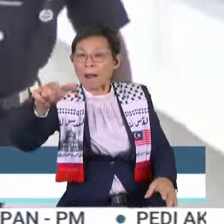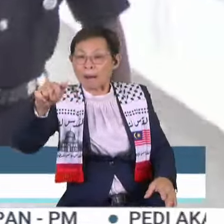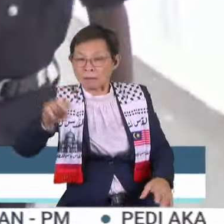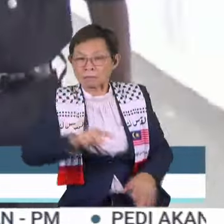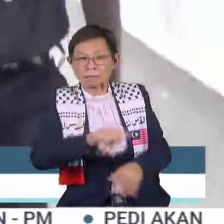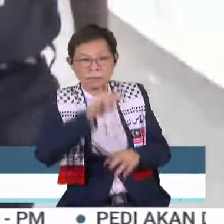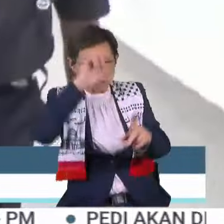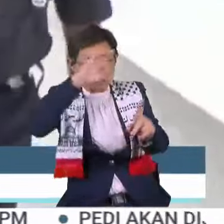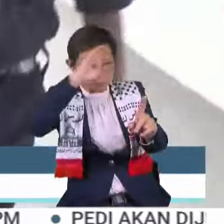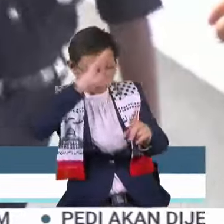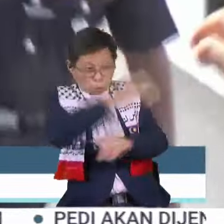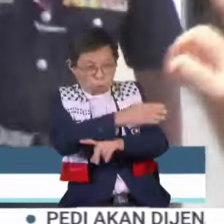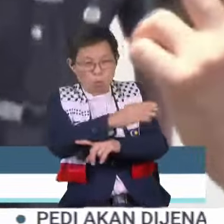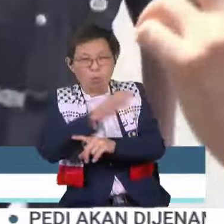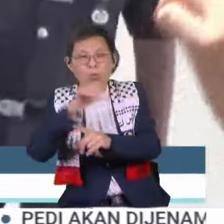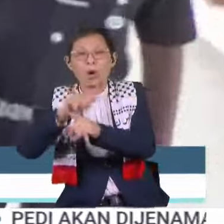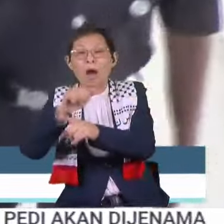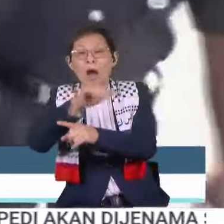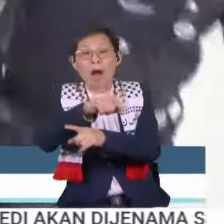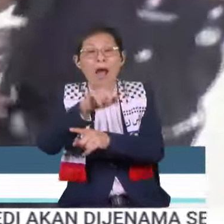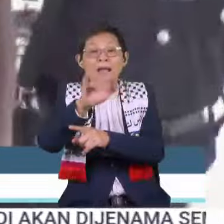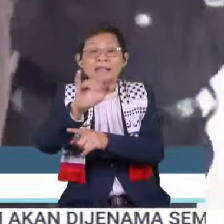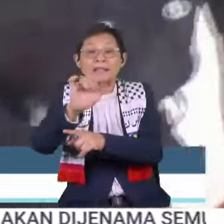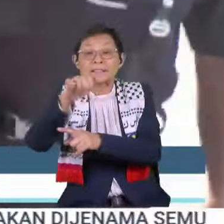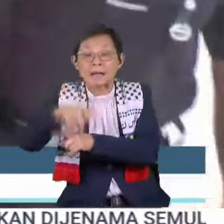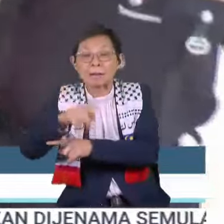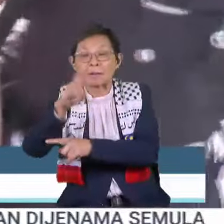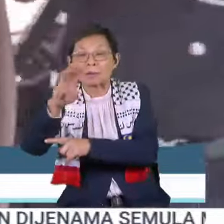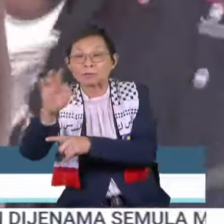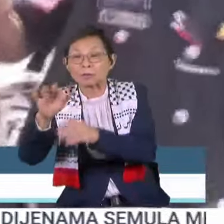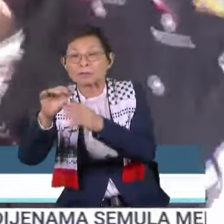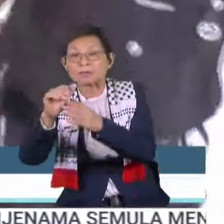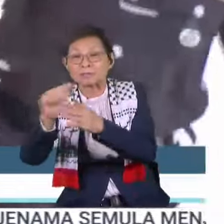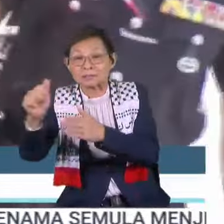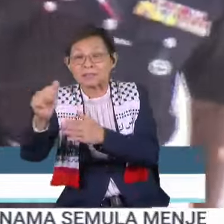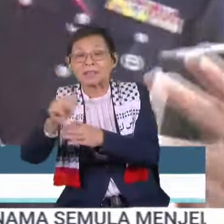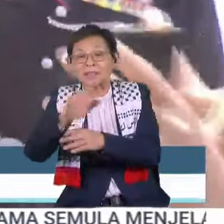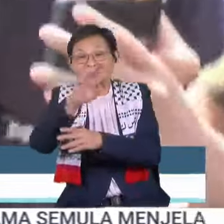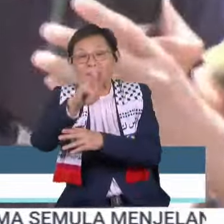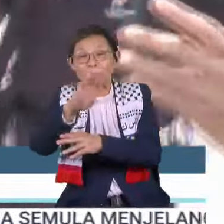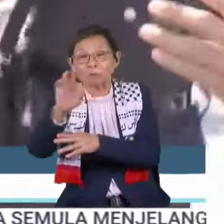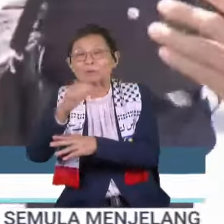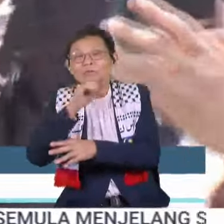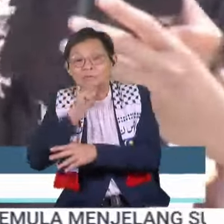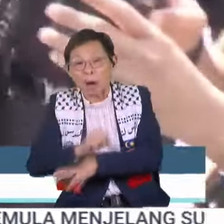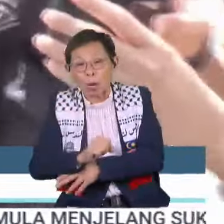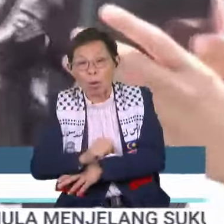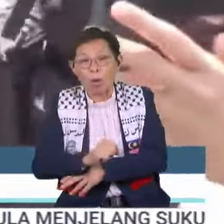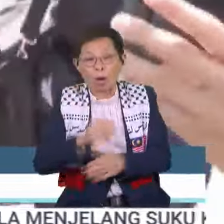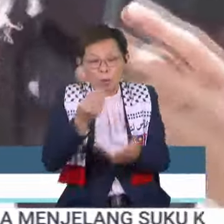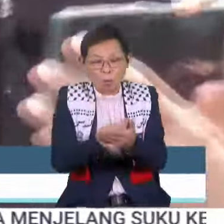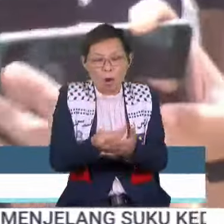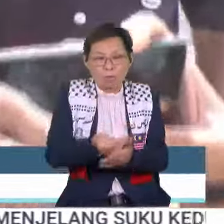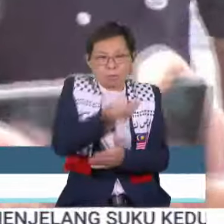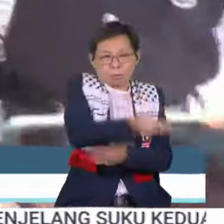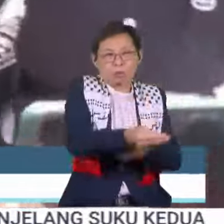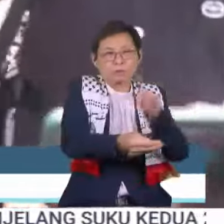dituduh menipu Yap keng 69 tahun dengan memperdayakan mangsa untuk meny Wang